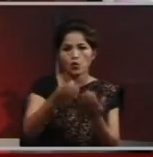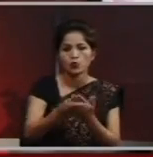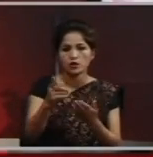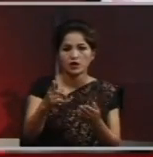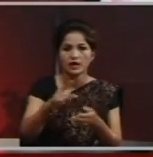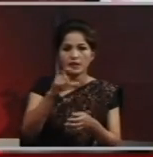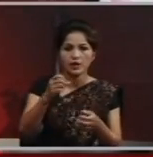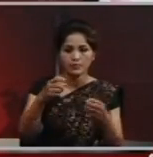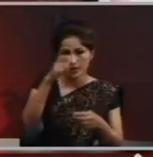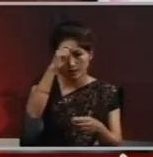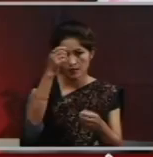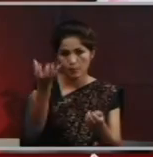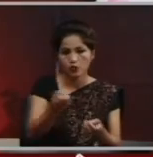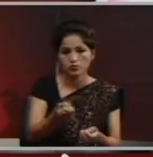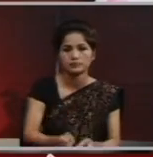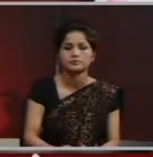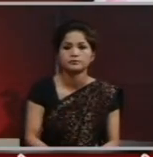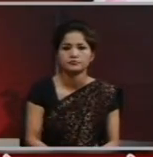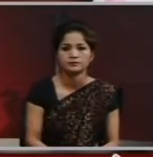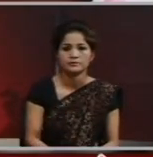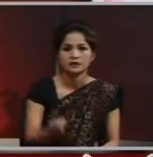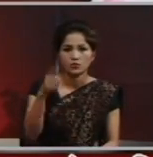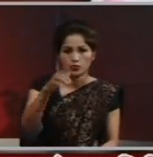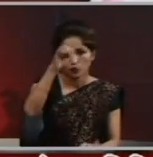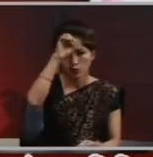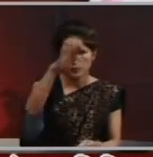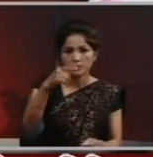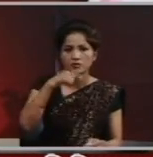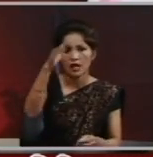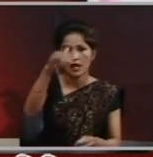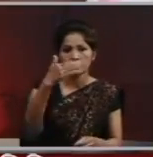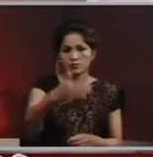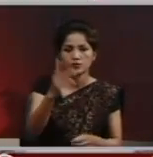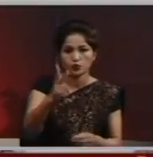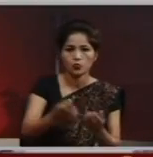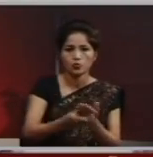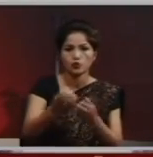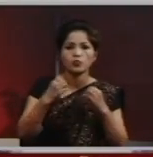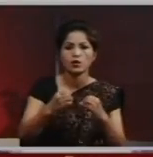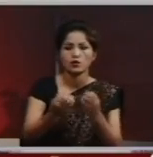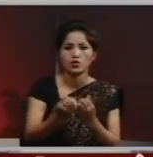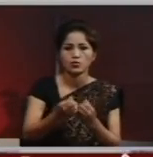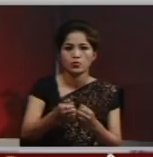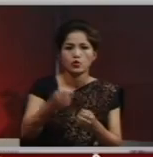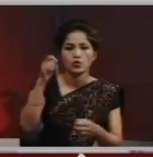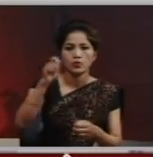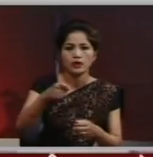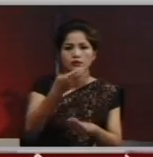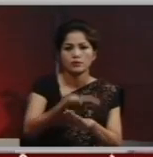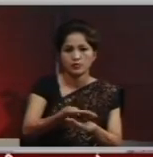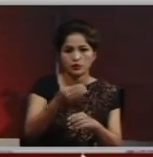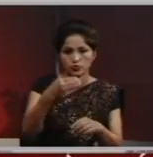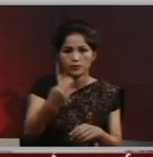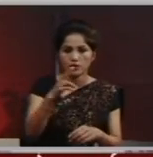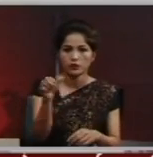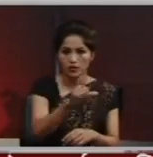नेपालमा वैधानिकता पाउनेछ। फेमा नोटिफिकेसन नआउँदासम्म ती नोट प्रयोग गर्नु गैर कानुनी हुने भन्दै